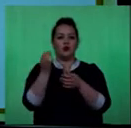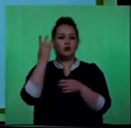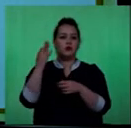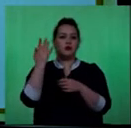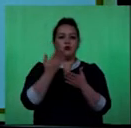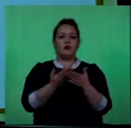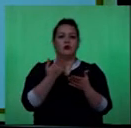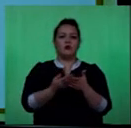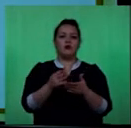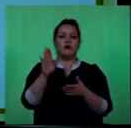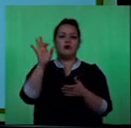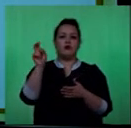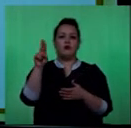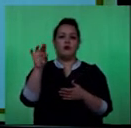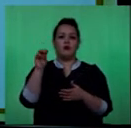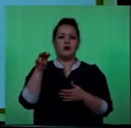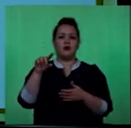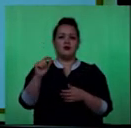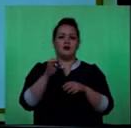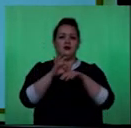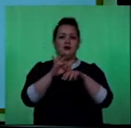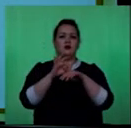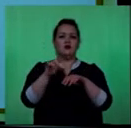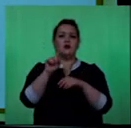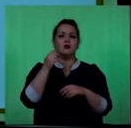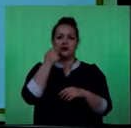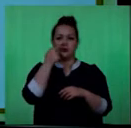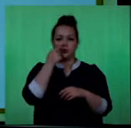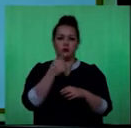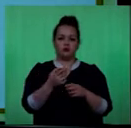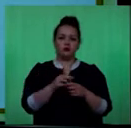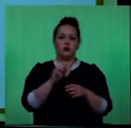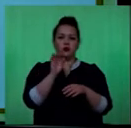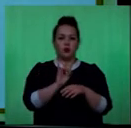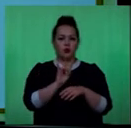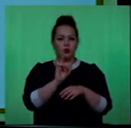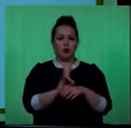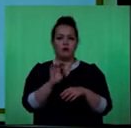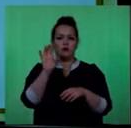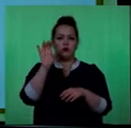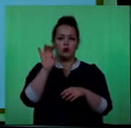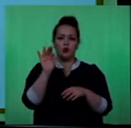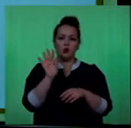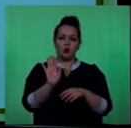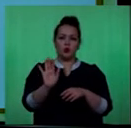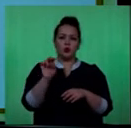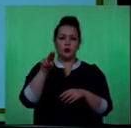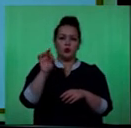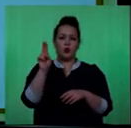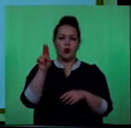водить за нос значит обманывать рукой подать значит рядом